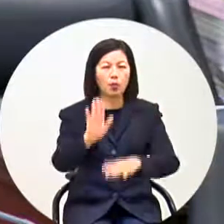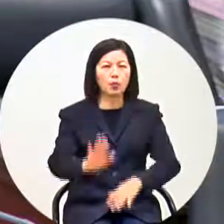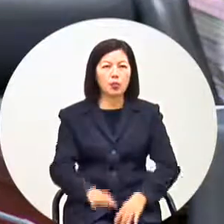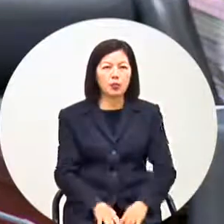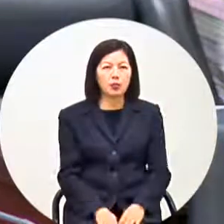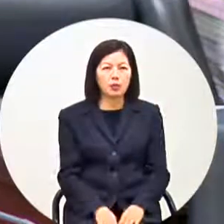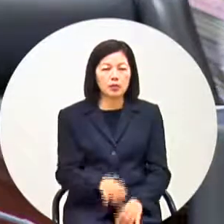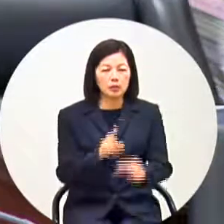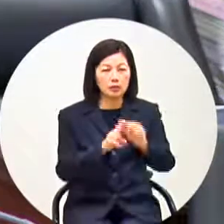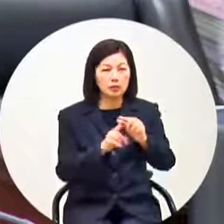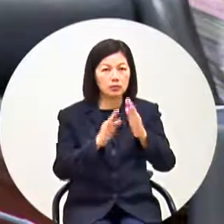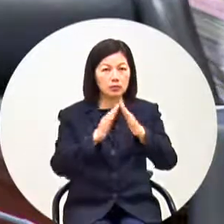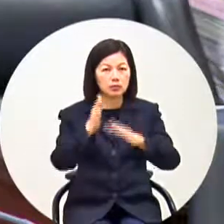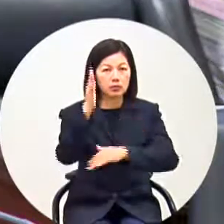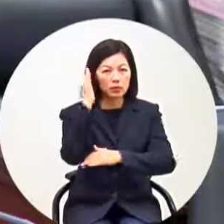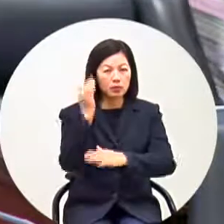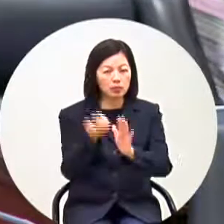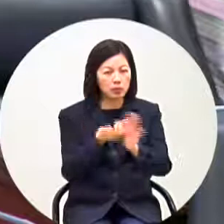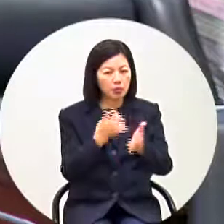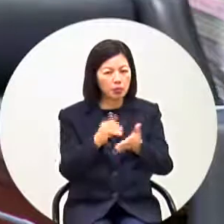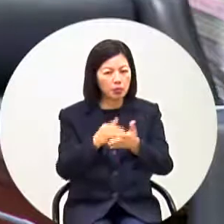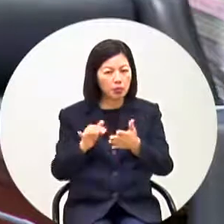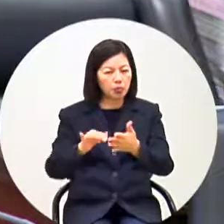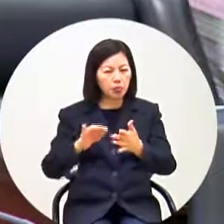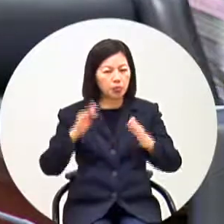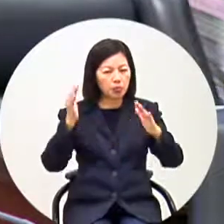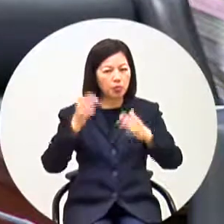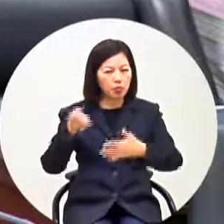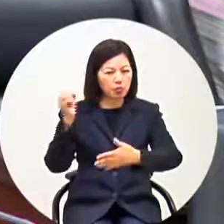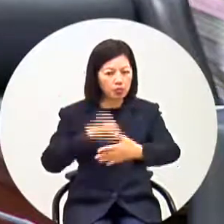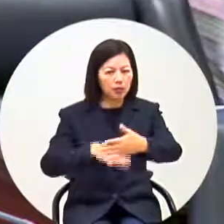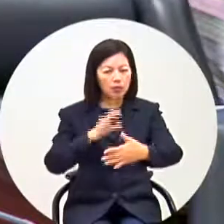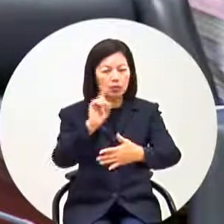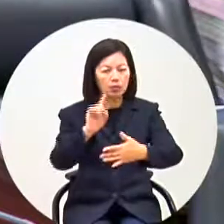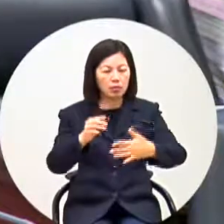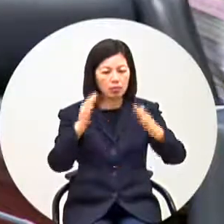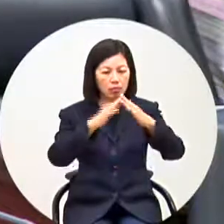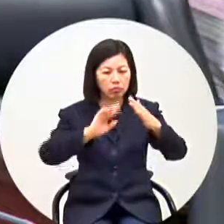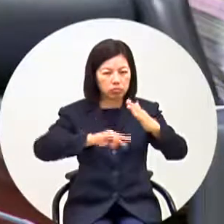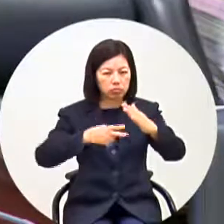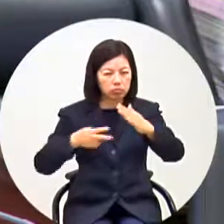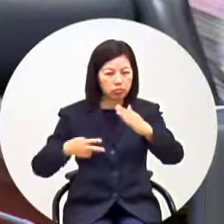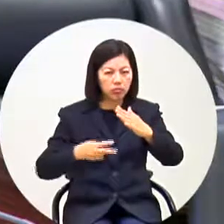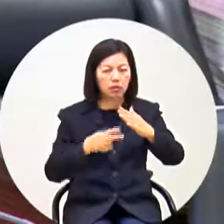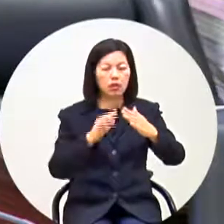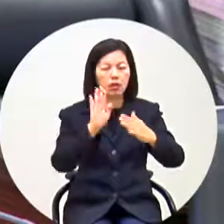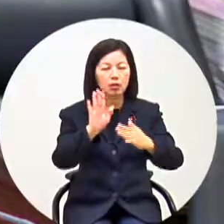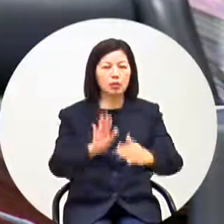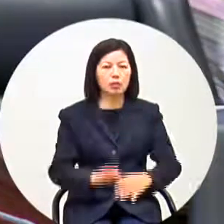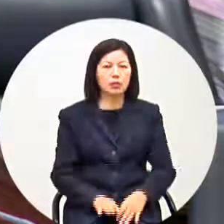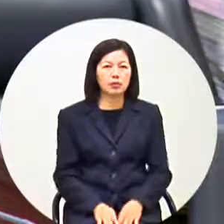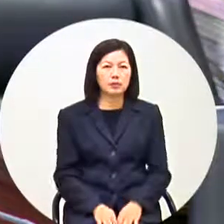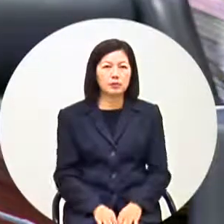来维修这边的一些整修跟修缮，来维护旅游的安全的